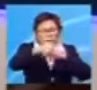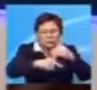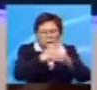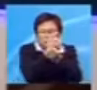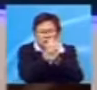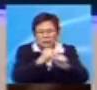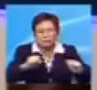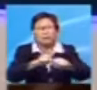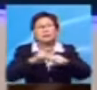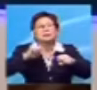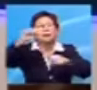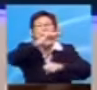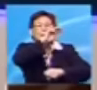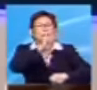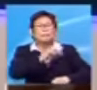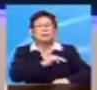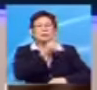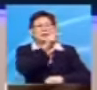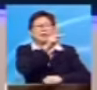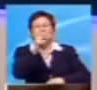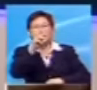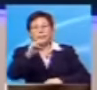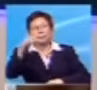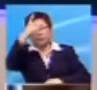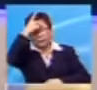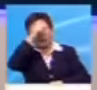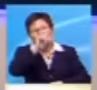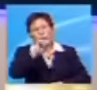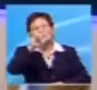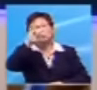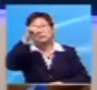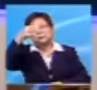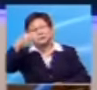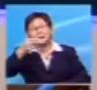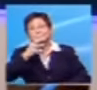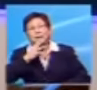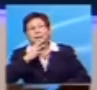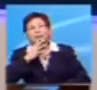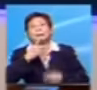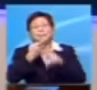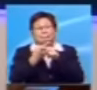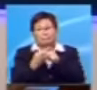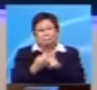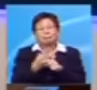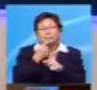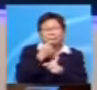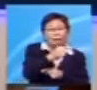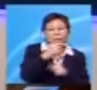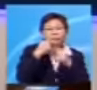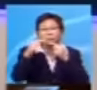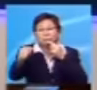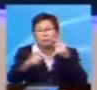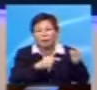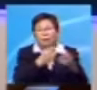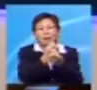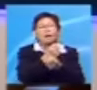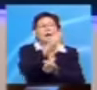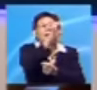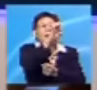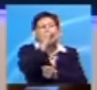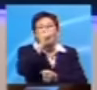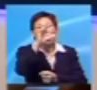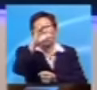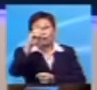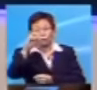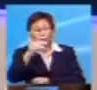menteri komunikasi dan multimedia Malaysia Datuk Seri Dr salh saided kerwak berkata bagaimanapun menggesa kawasan keselamatan khas pantai